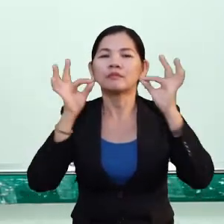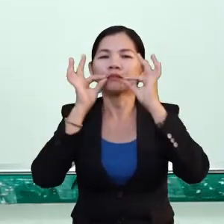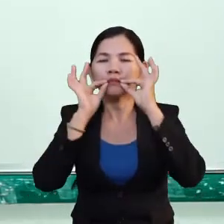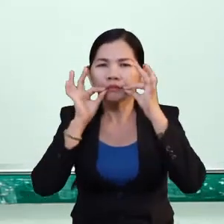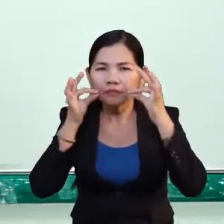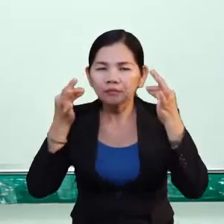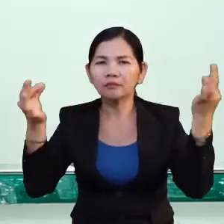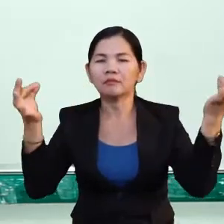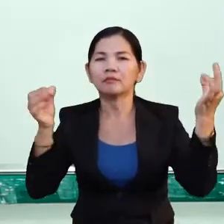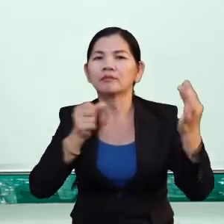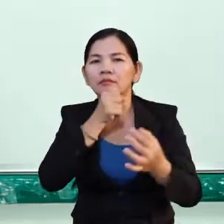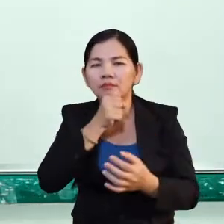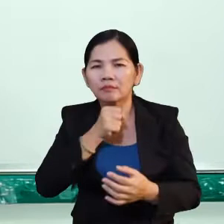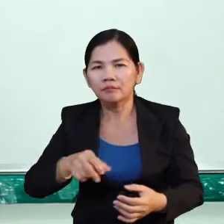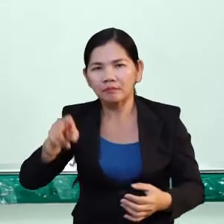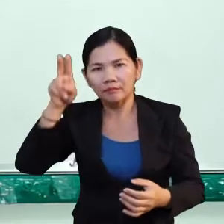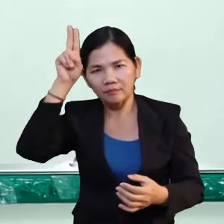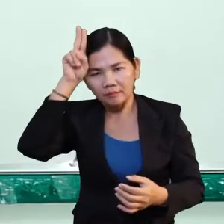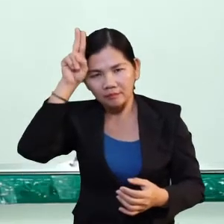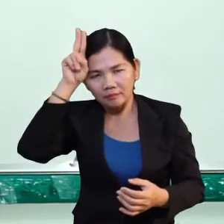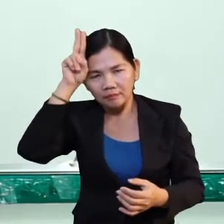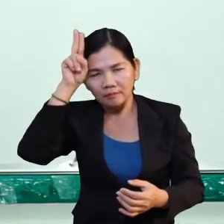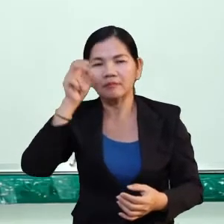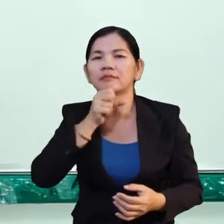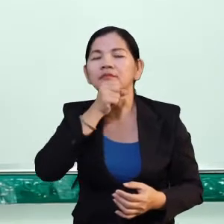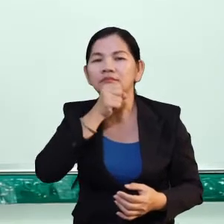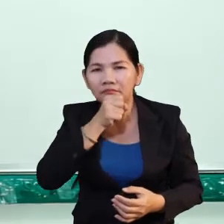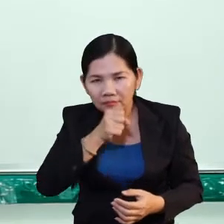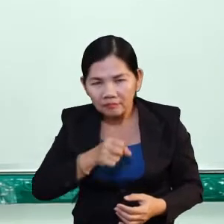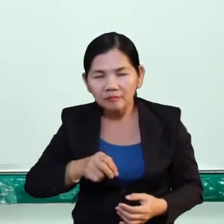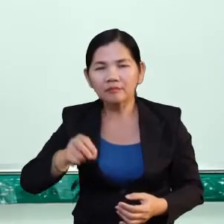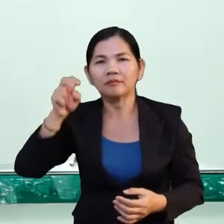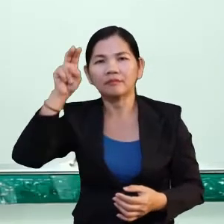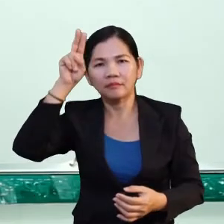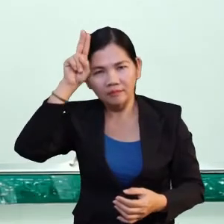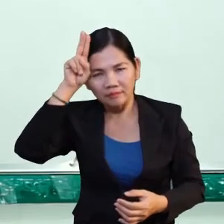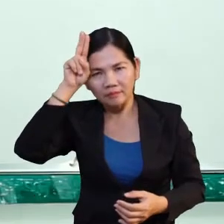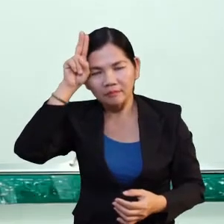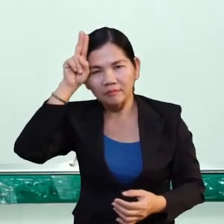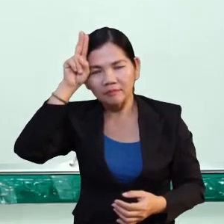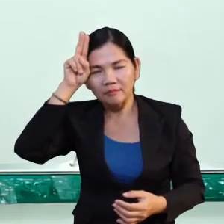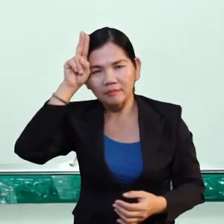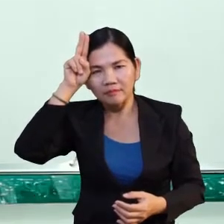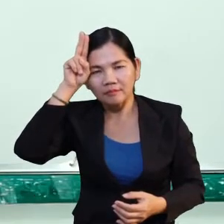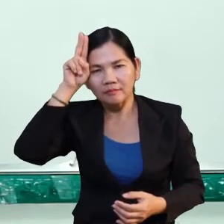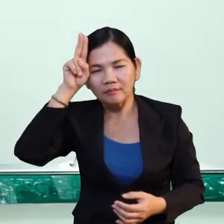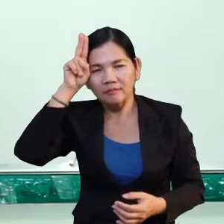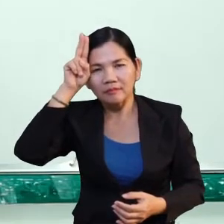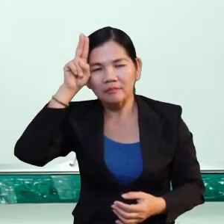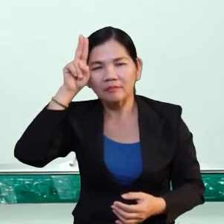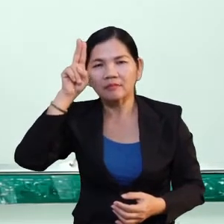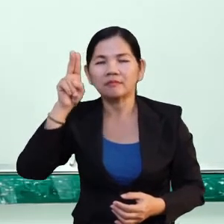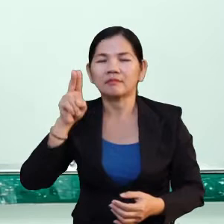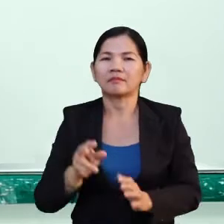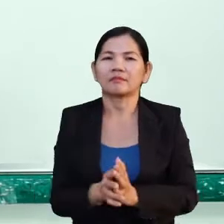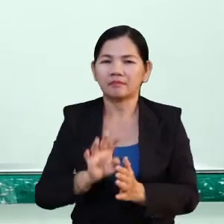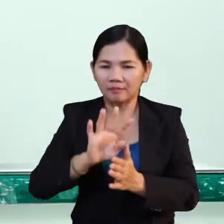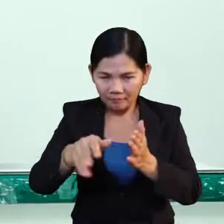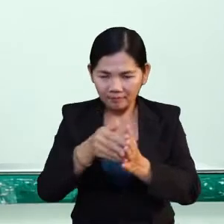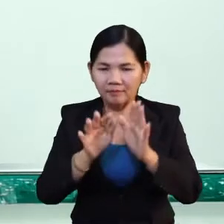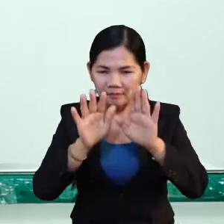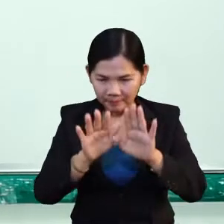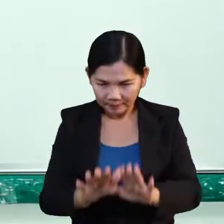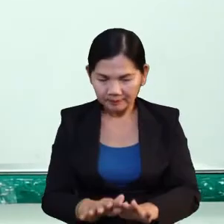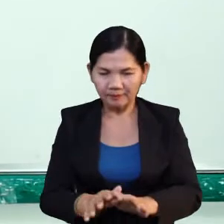កមៀវមៀវប៉ប៉ែអម៉ែប៉ប៉ែអម៉ែចាអរគុណកូនអង្គុ